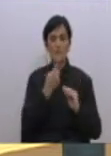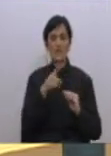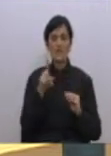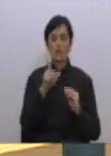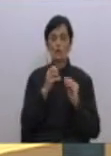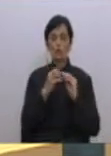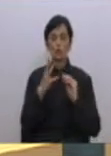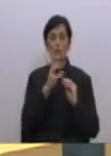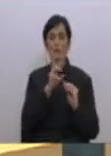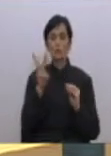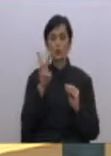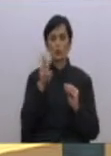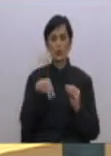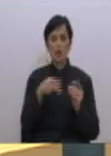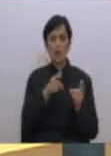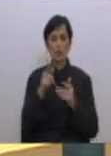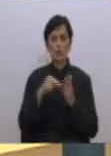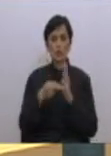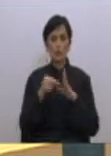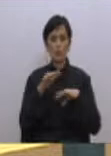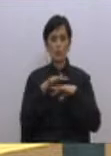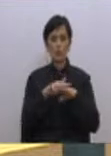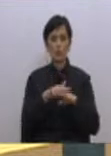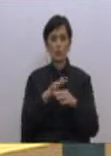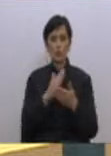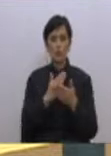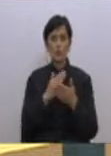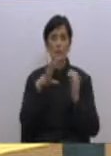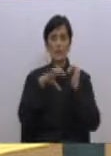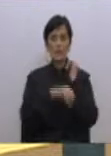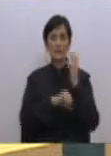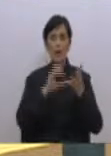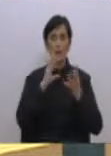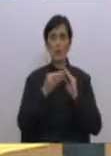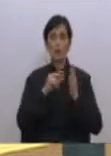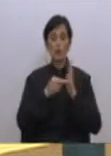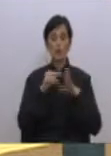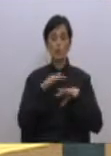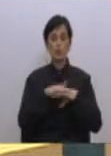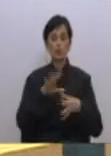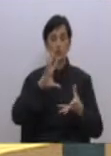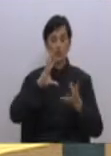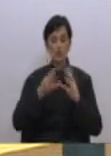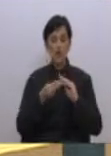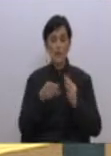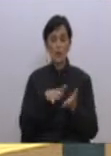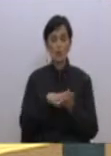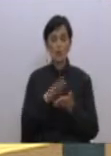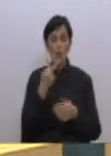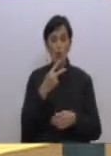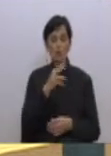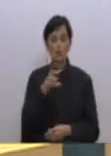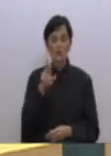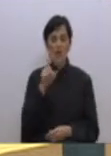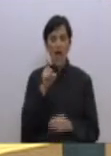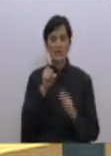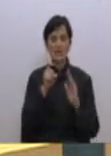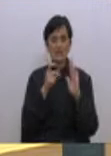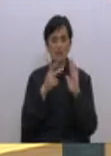de milioane de lari trebuie să dea bugetul de hârjut națiunii. Să bolo jam și bugetul de jamuri hârjut națiunii și atunci da 80 miliarde,